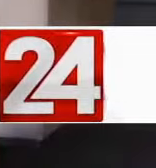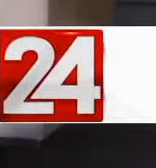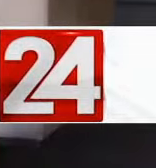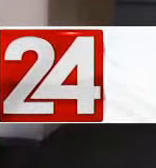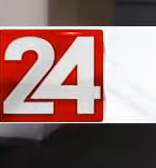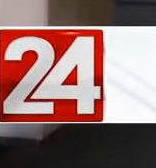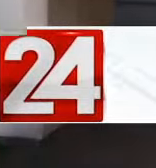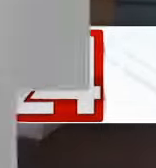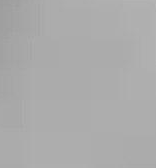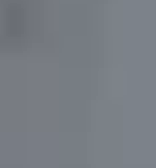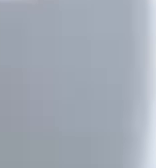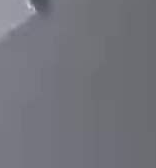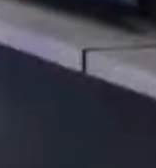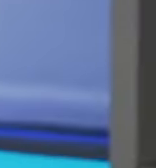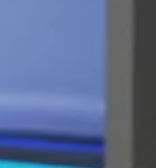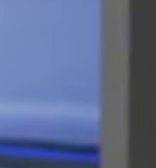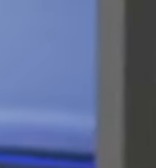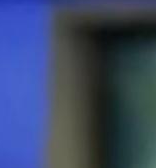Princess.